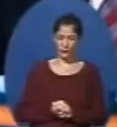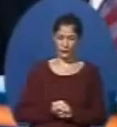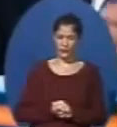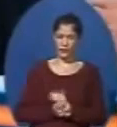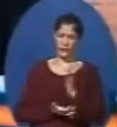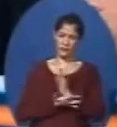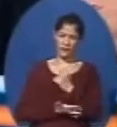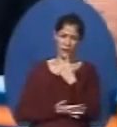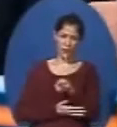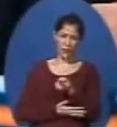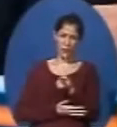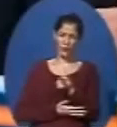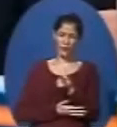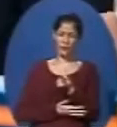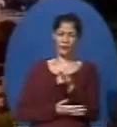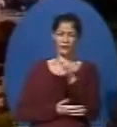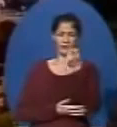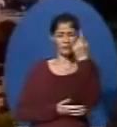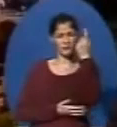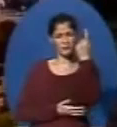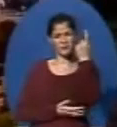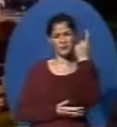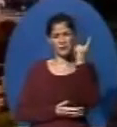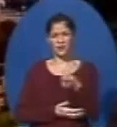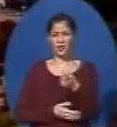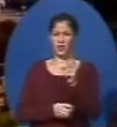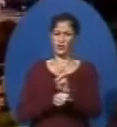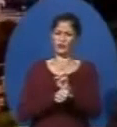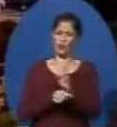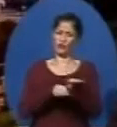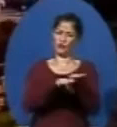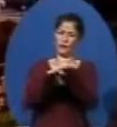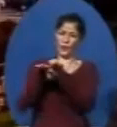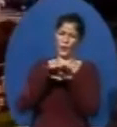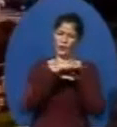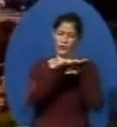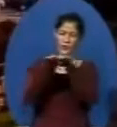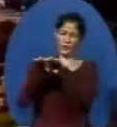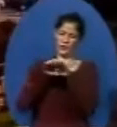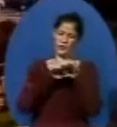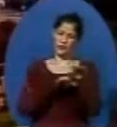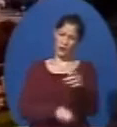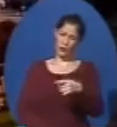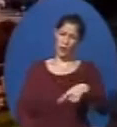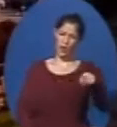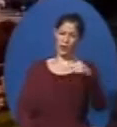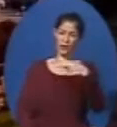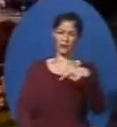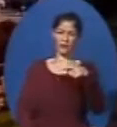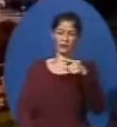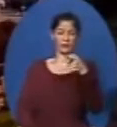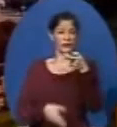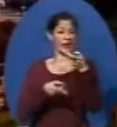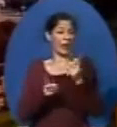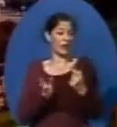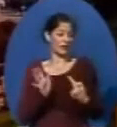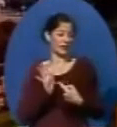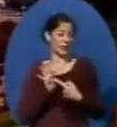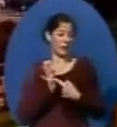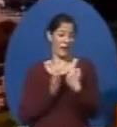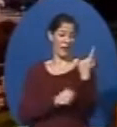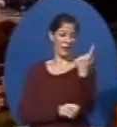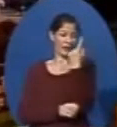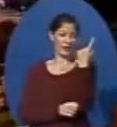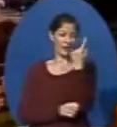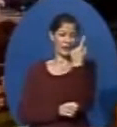כמו שנאמר, צריך לשמור על עיקרון השוויון של כולם. יכול להיות נימוק אחד